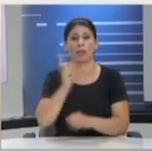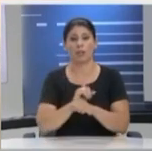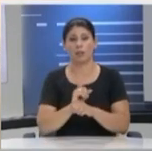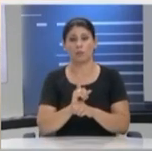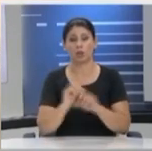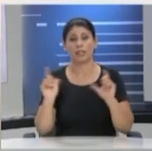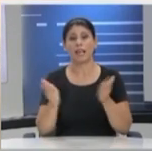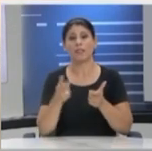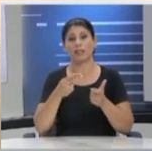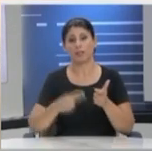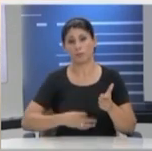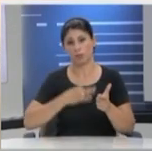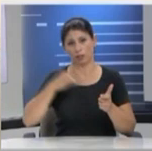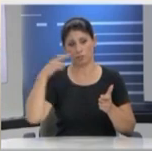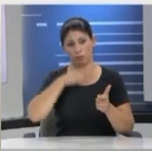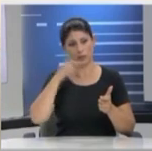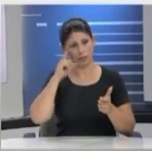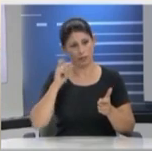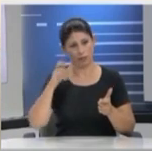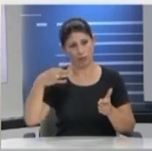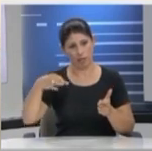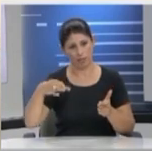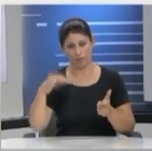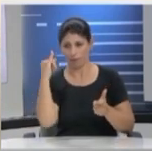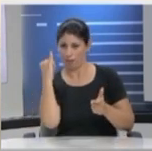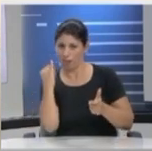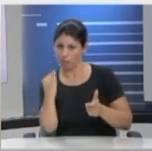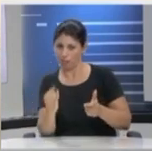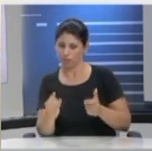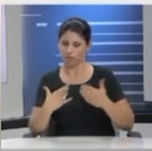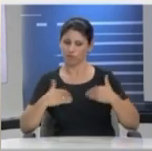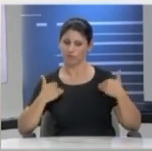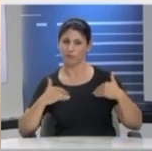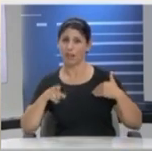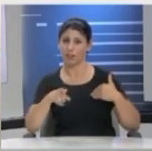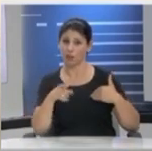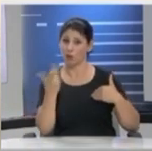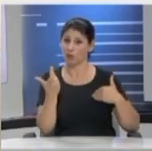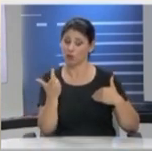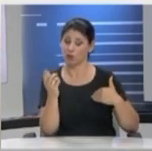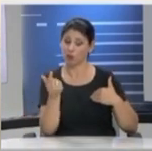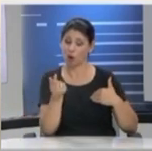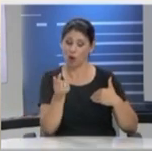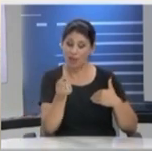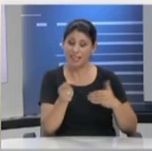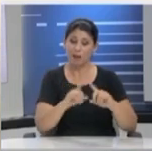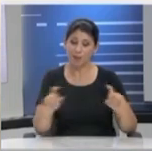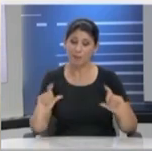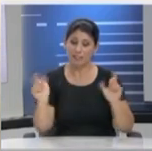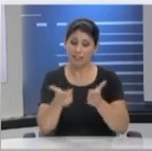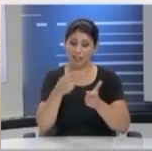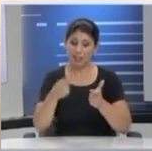εθνικά θέματα, κύριε Πρωθυπουργέ. Ξέρω ότι είστε λίγο αδύνατος, είστε fit, αλλά τόσο λιτός με τα εθνικά θέματα δεν περιμένα να